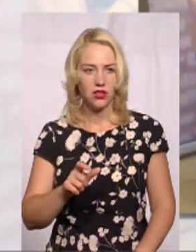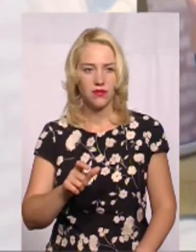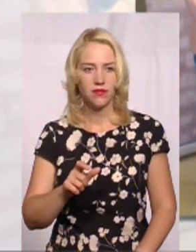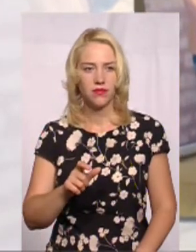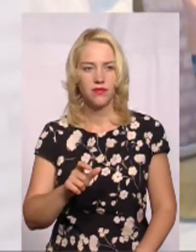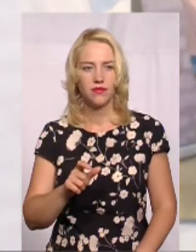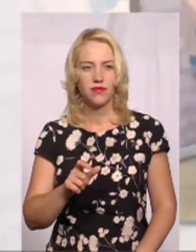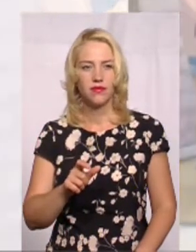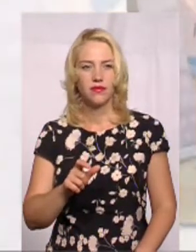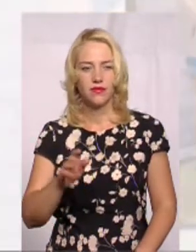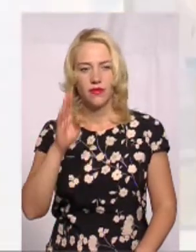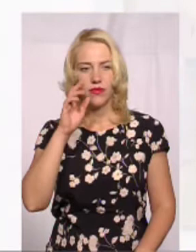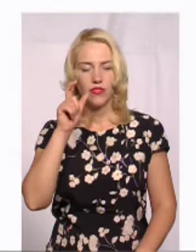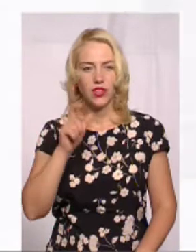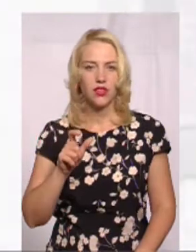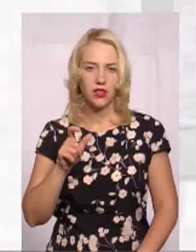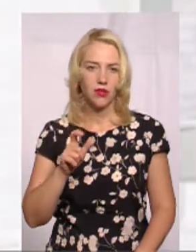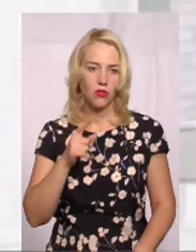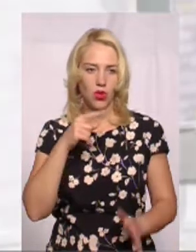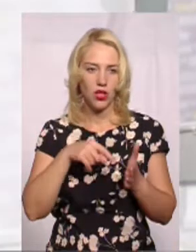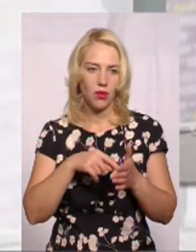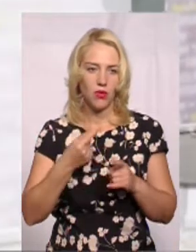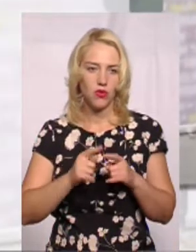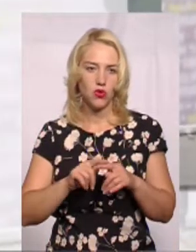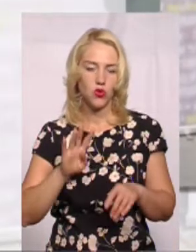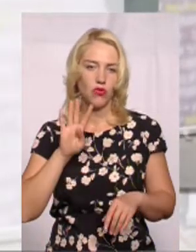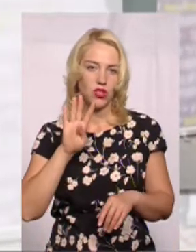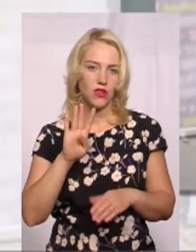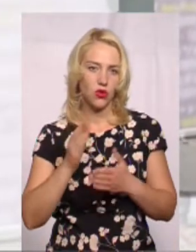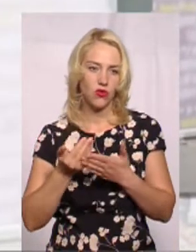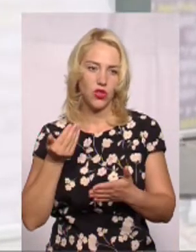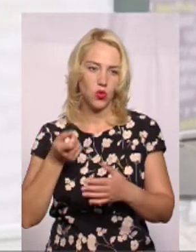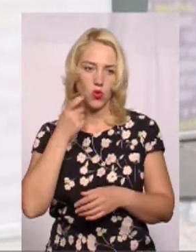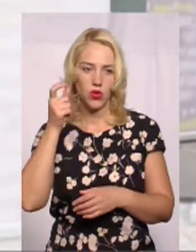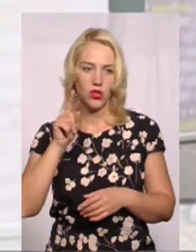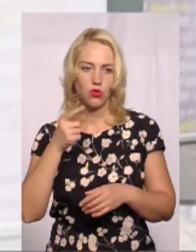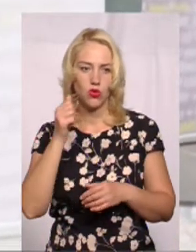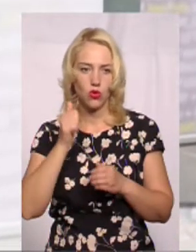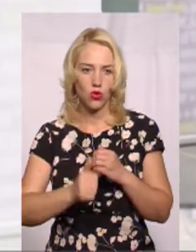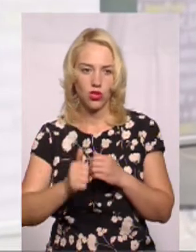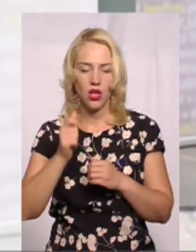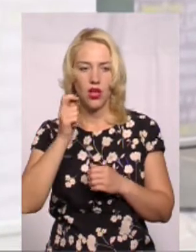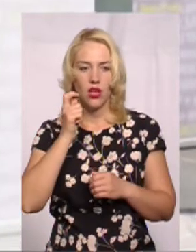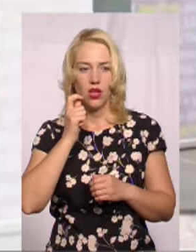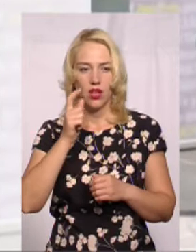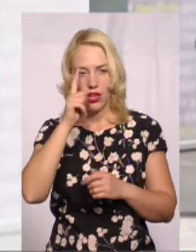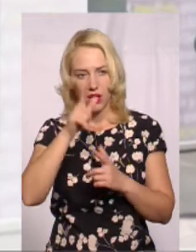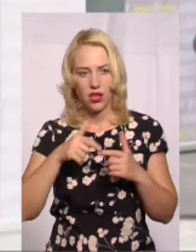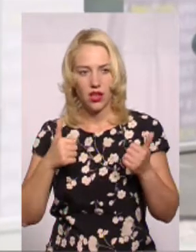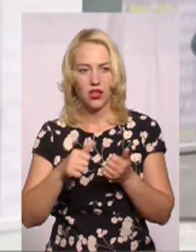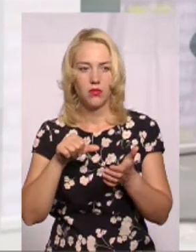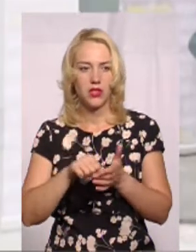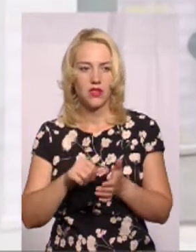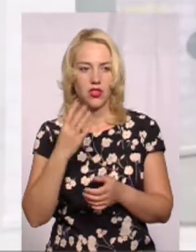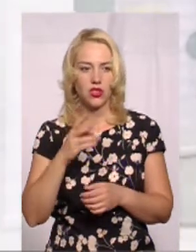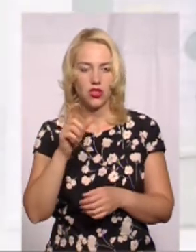один з представників Хмельницького, він потрапив в цю четвірку від України, тому що кожна країна представляла 4 чоловіка за результатами Всеукраїнської